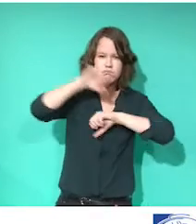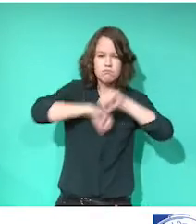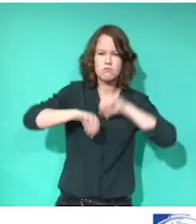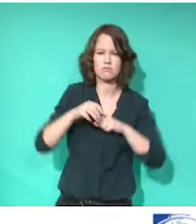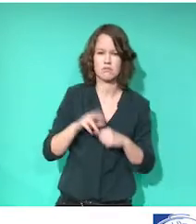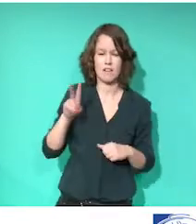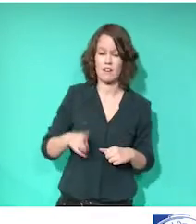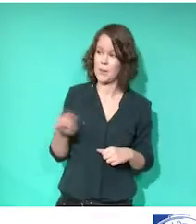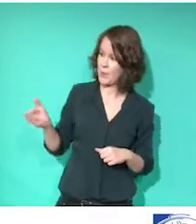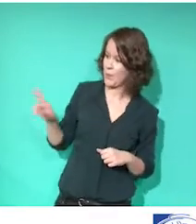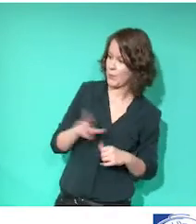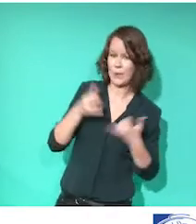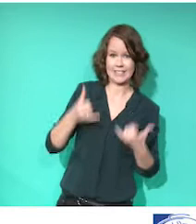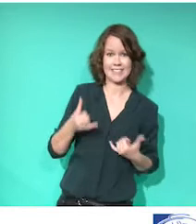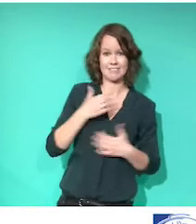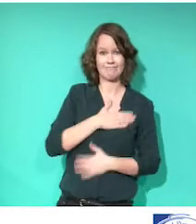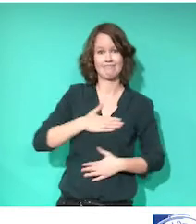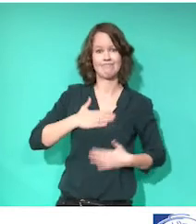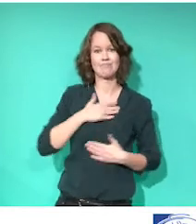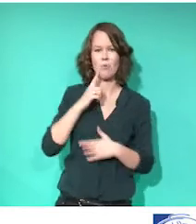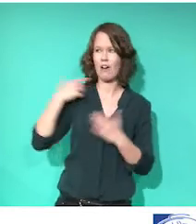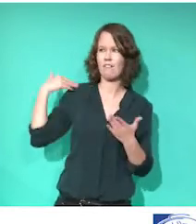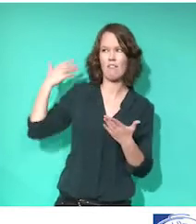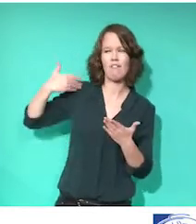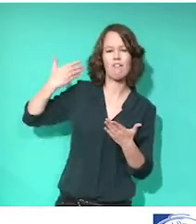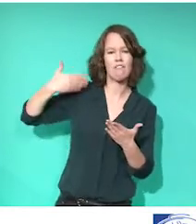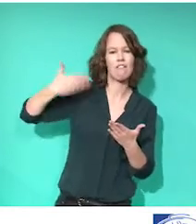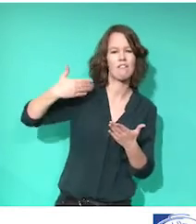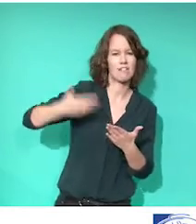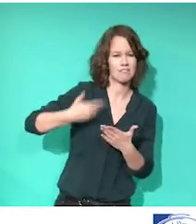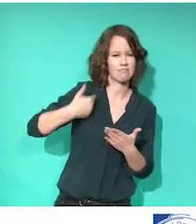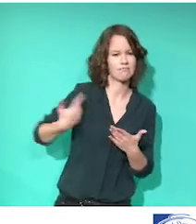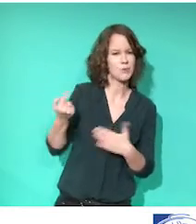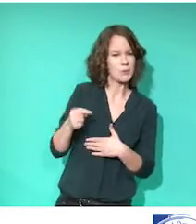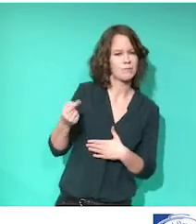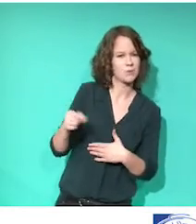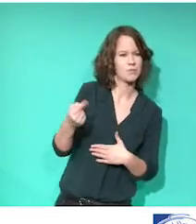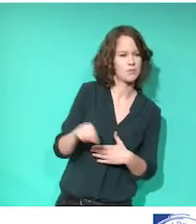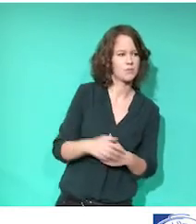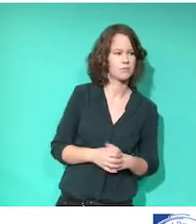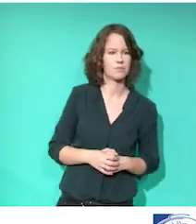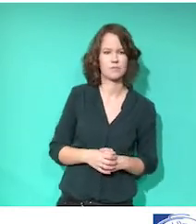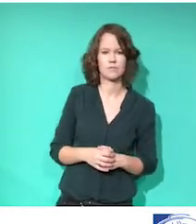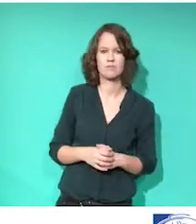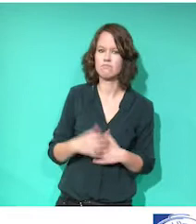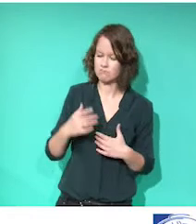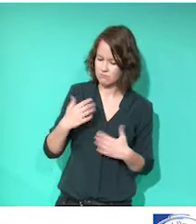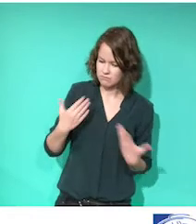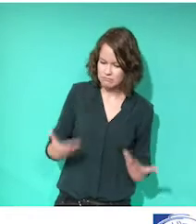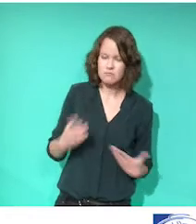que j'ai eu plusieurs fois l'occasion de venir au CESE. Le CESE travaille beaucoup. Il faut quand